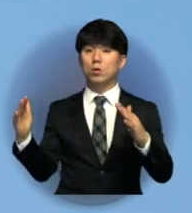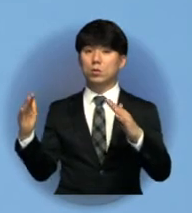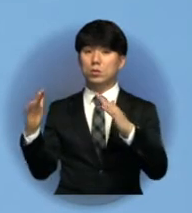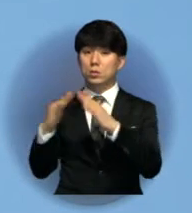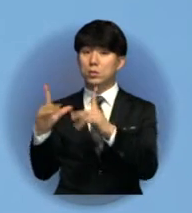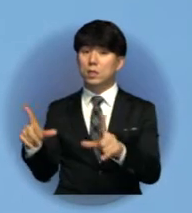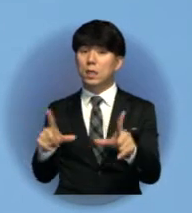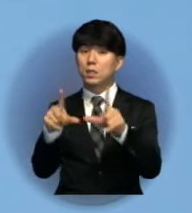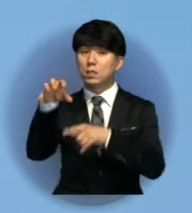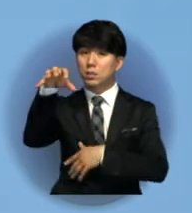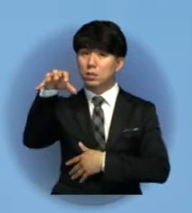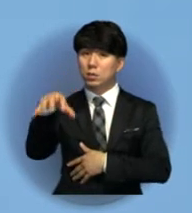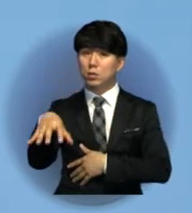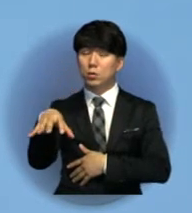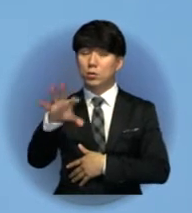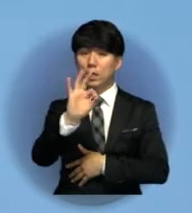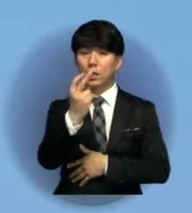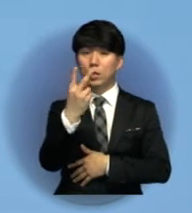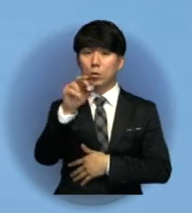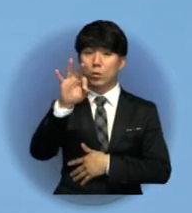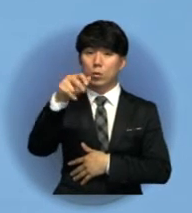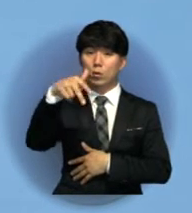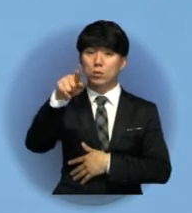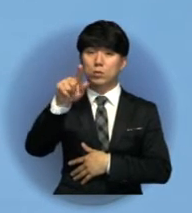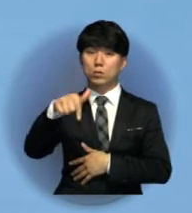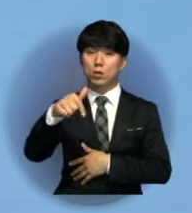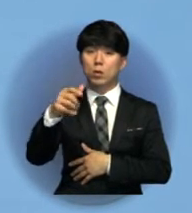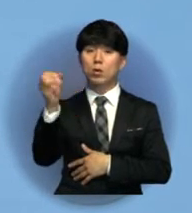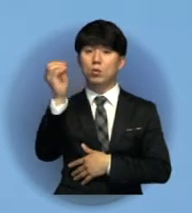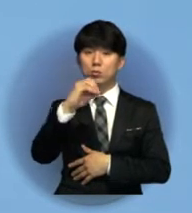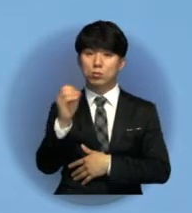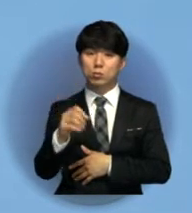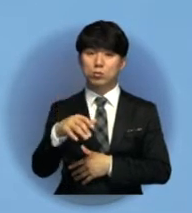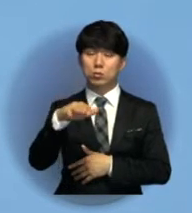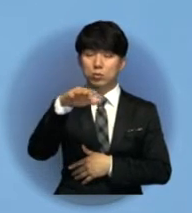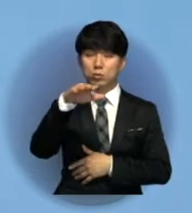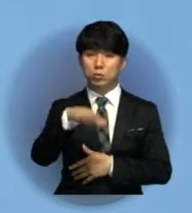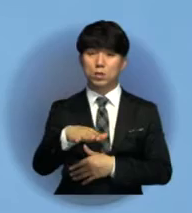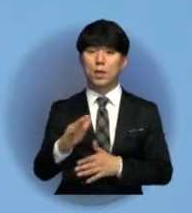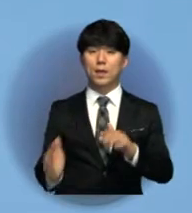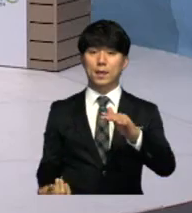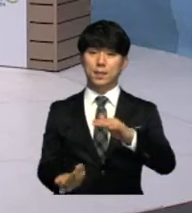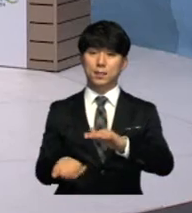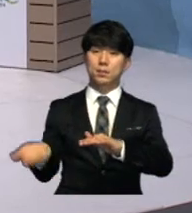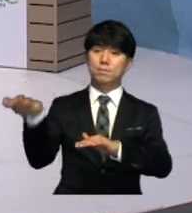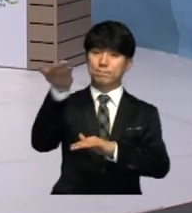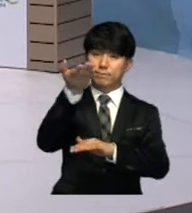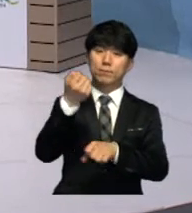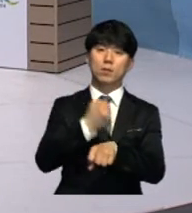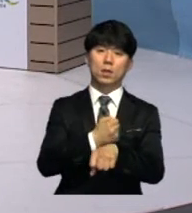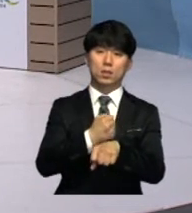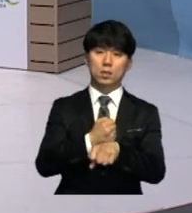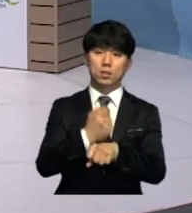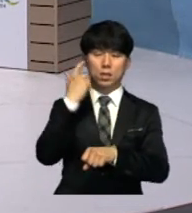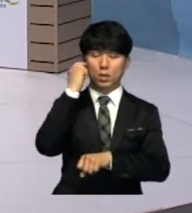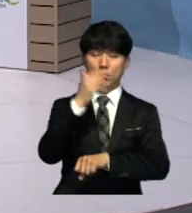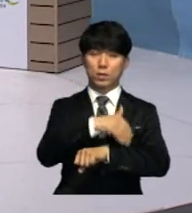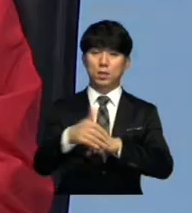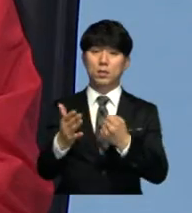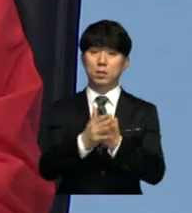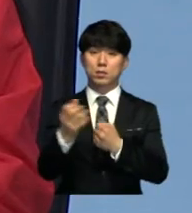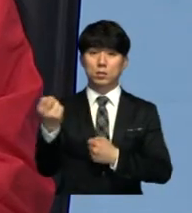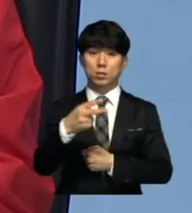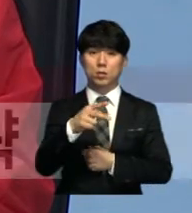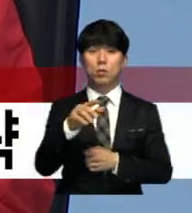그걸 용적률을 상향 및 종 상향을 추진하겠습니다 이밖에도 후보들은 성비